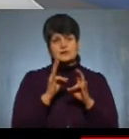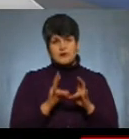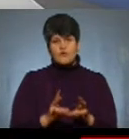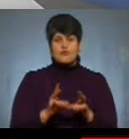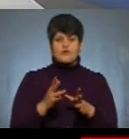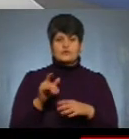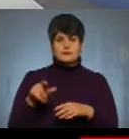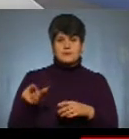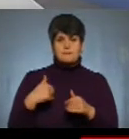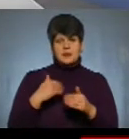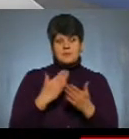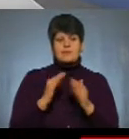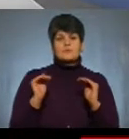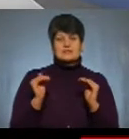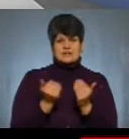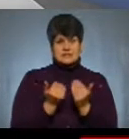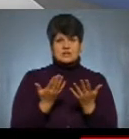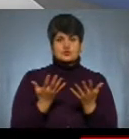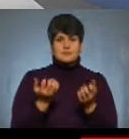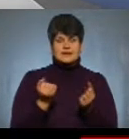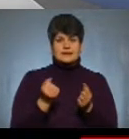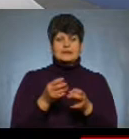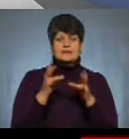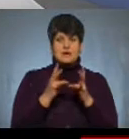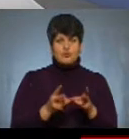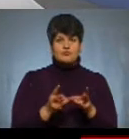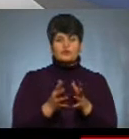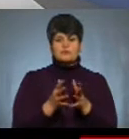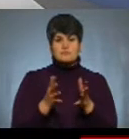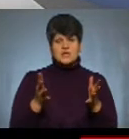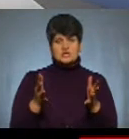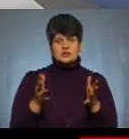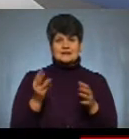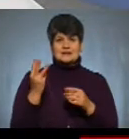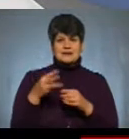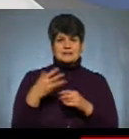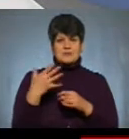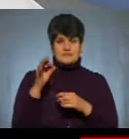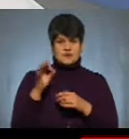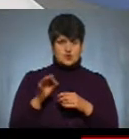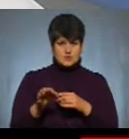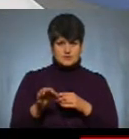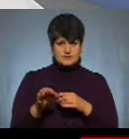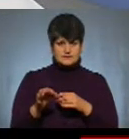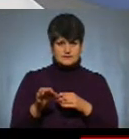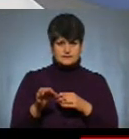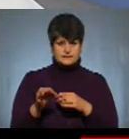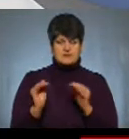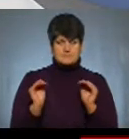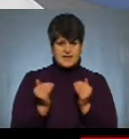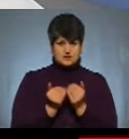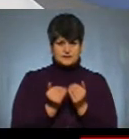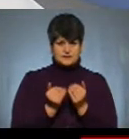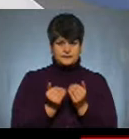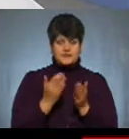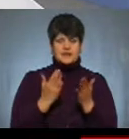травмованих, то ми йдемо на зниження. Якщо брати з травмованими, то більше 35% ріст,